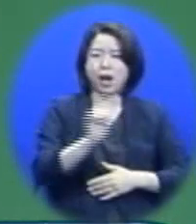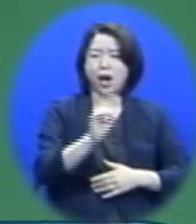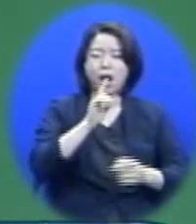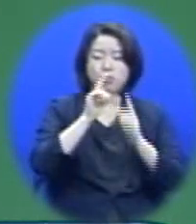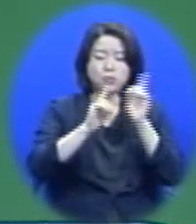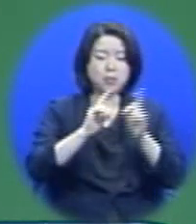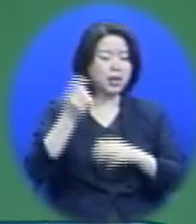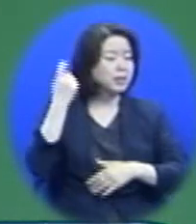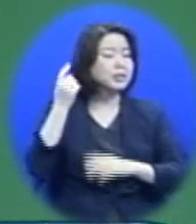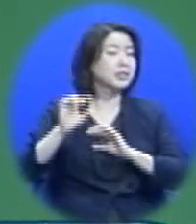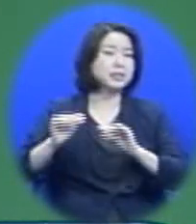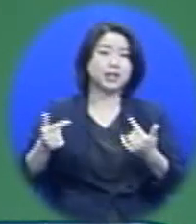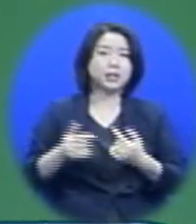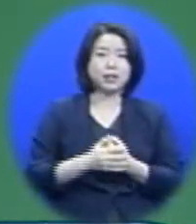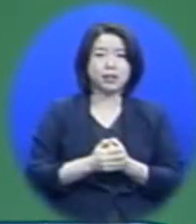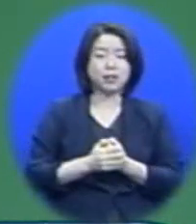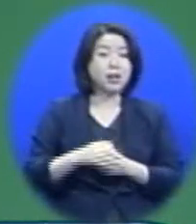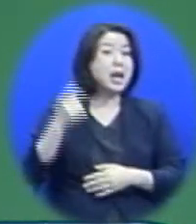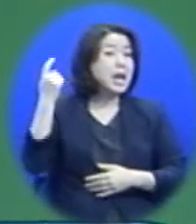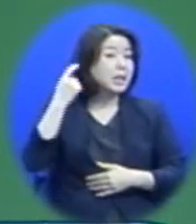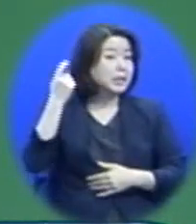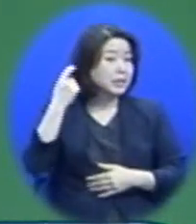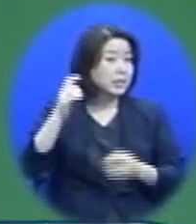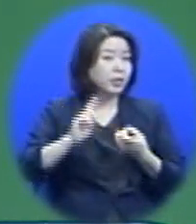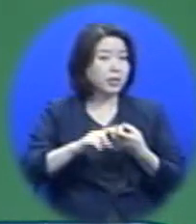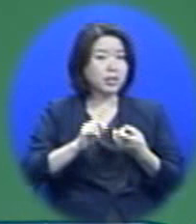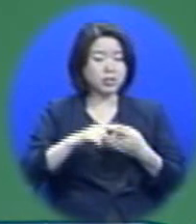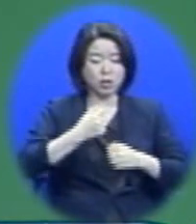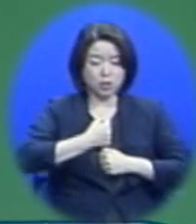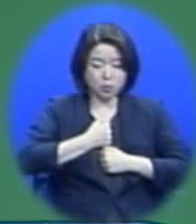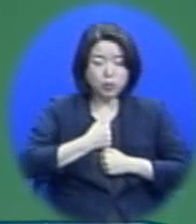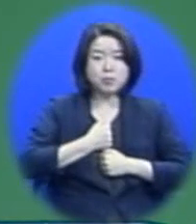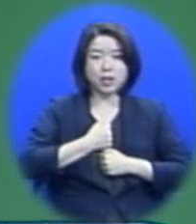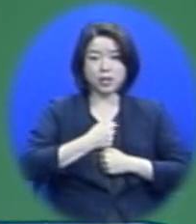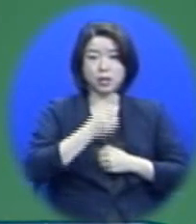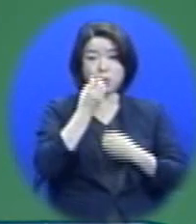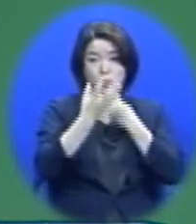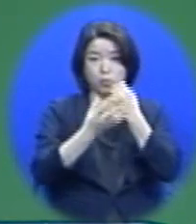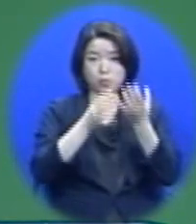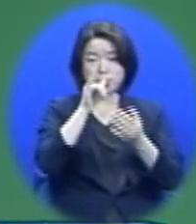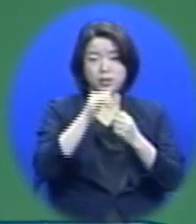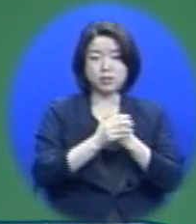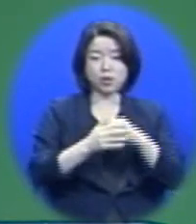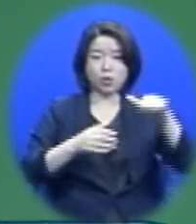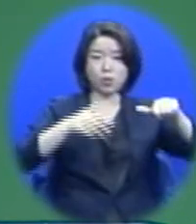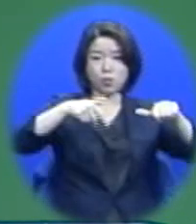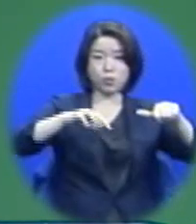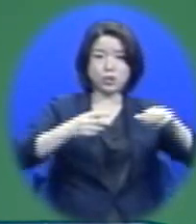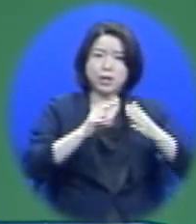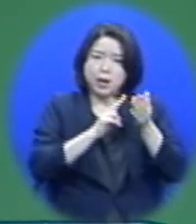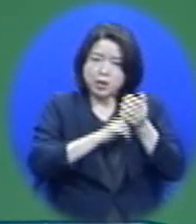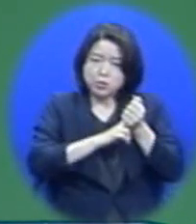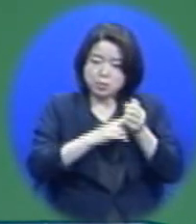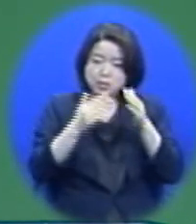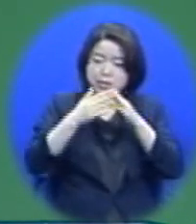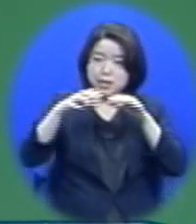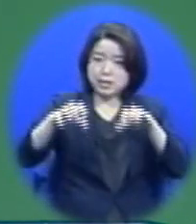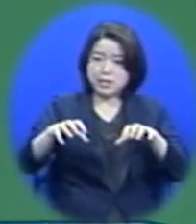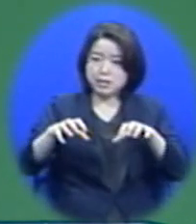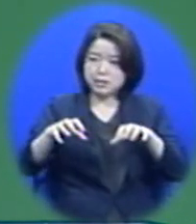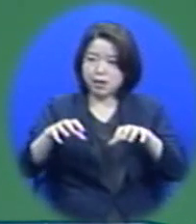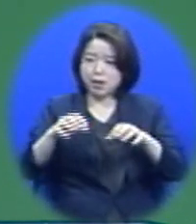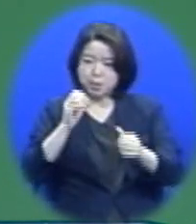듣지 않겠습니다. 듣는 것에 대해서도 그는 조심하겠다고 말합니다. 5절에 숨어서 이웃을